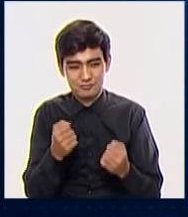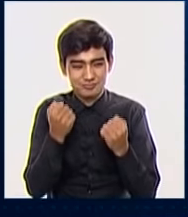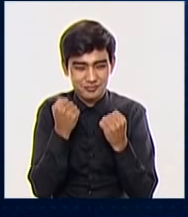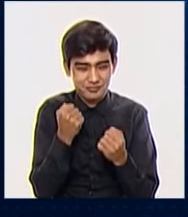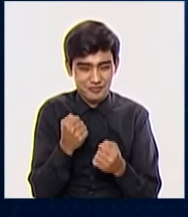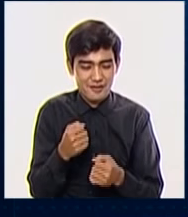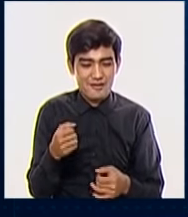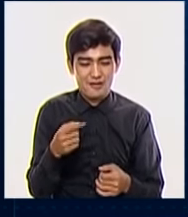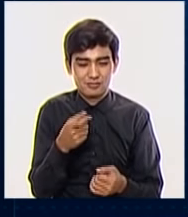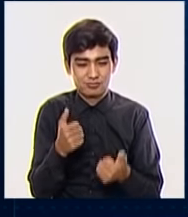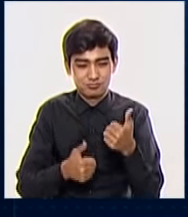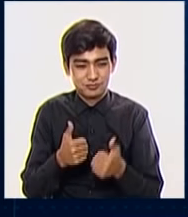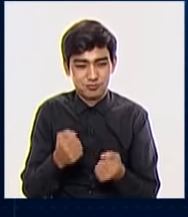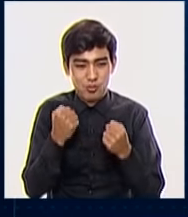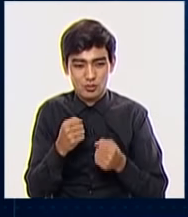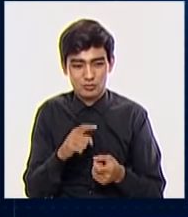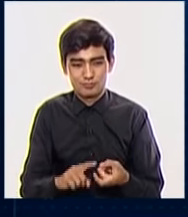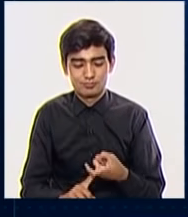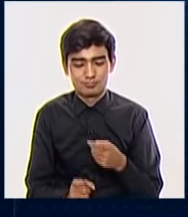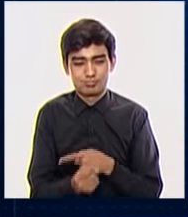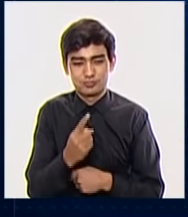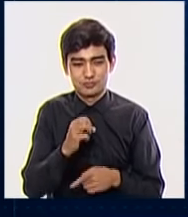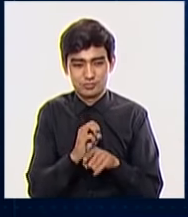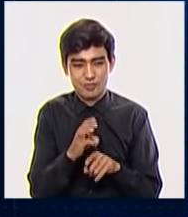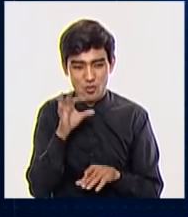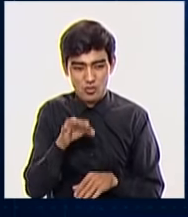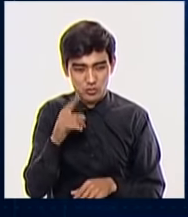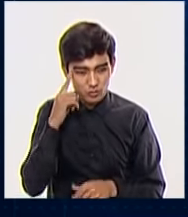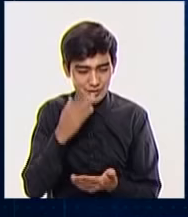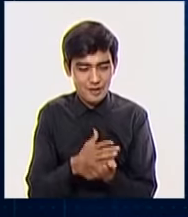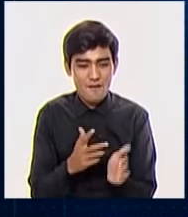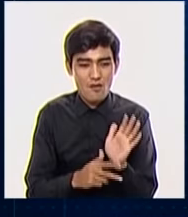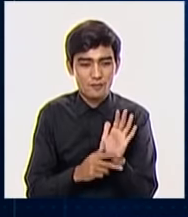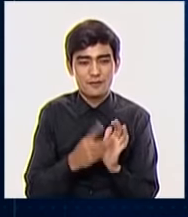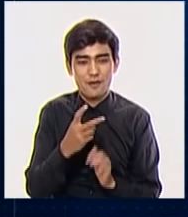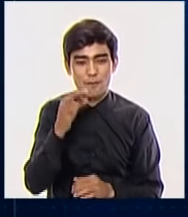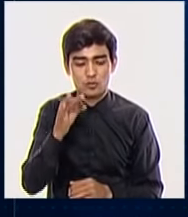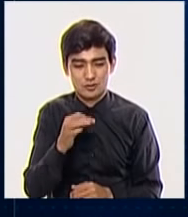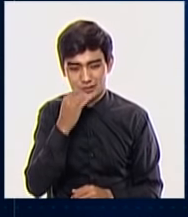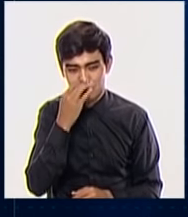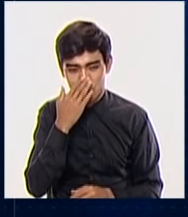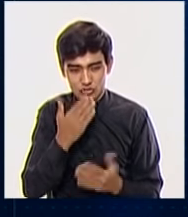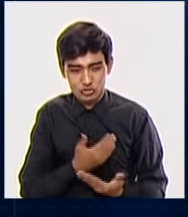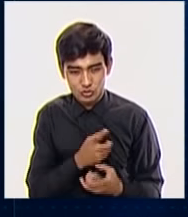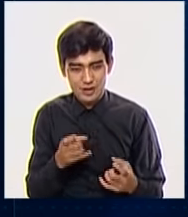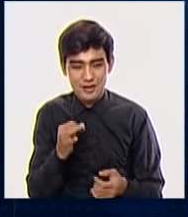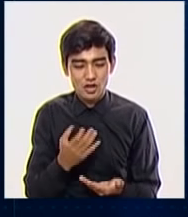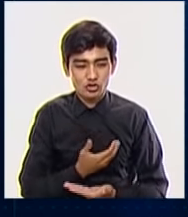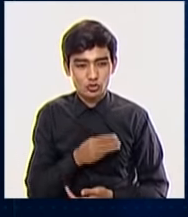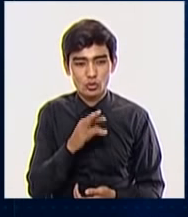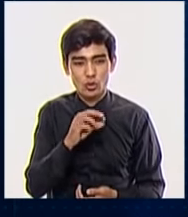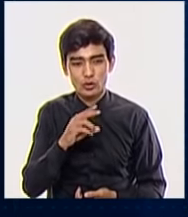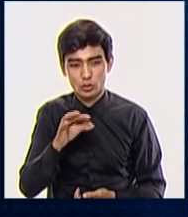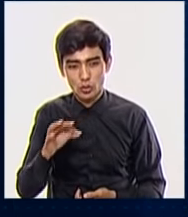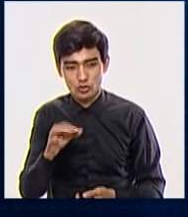уверены, спортивные соревнования приведут к вспышке коронавируса. Так считают 82% японцев. А жительница Токио